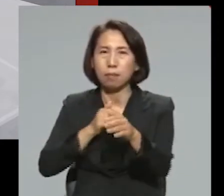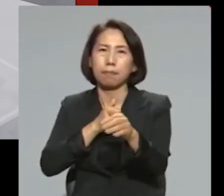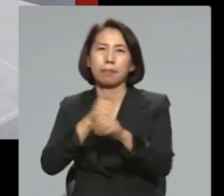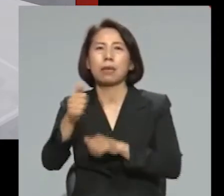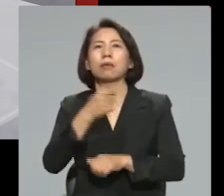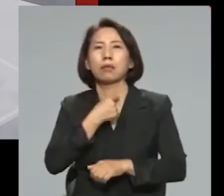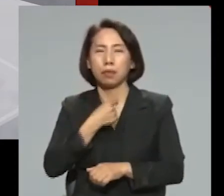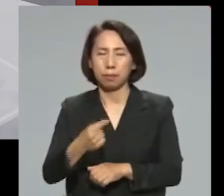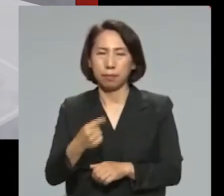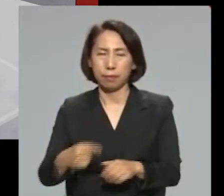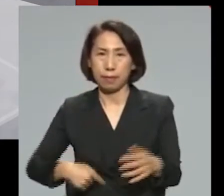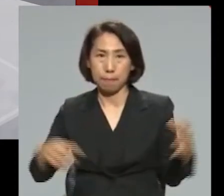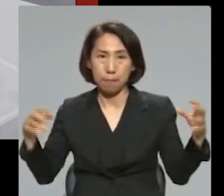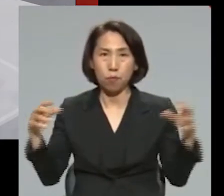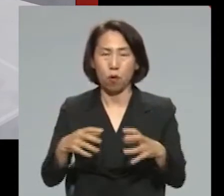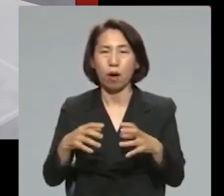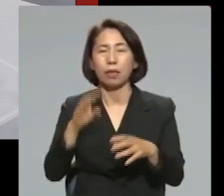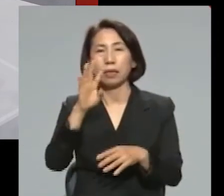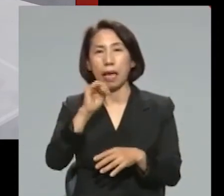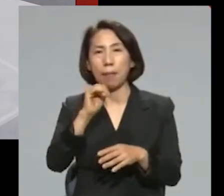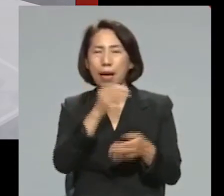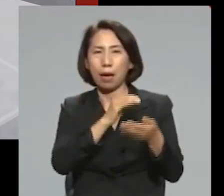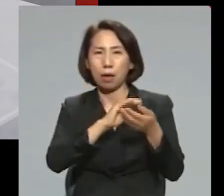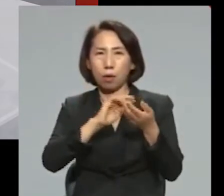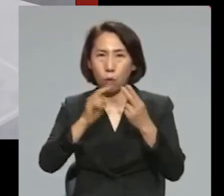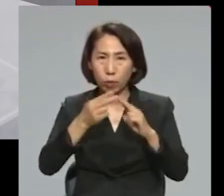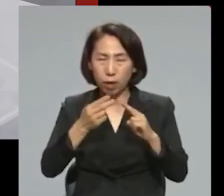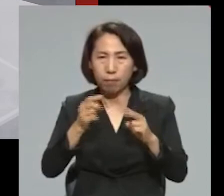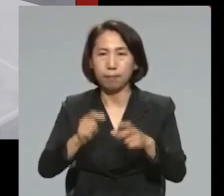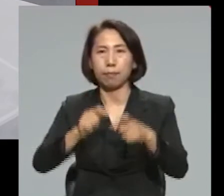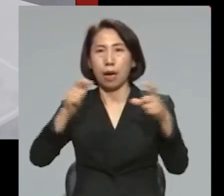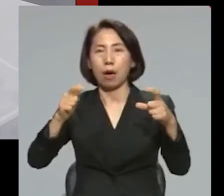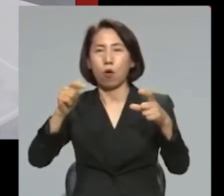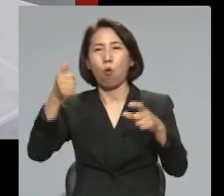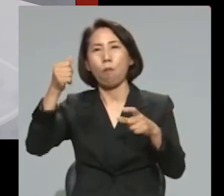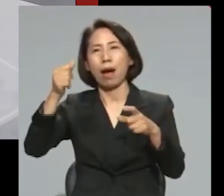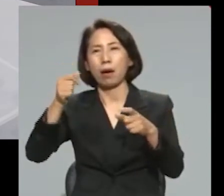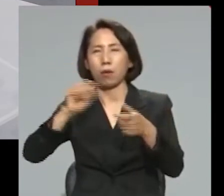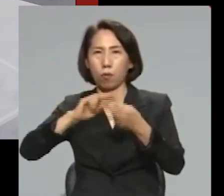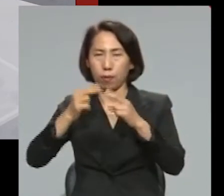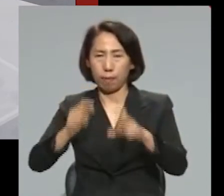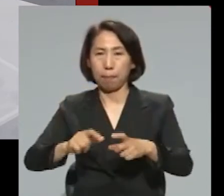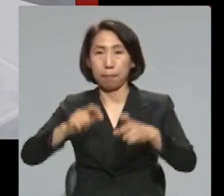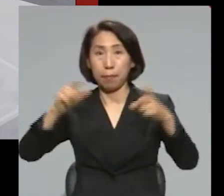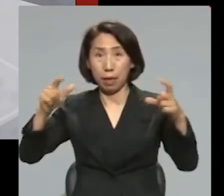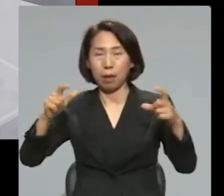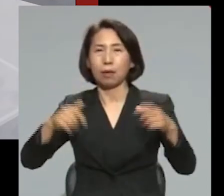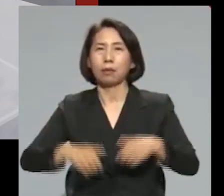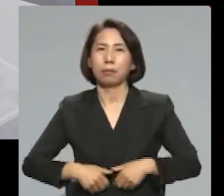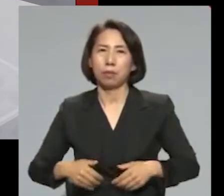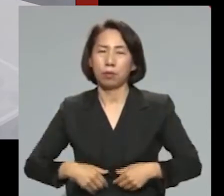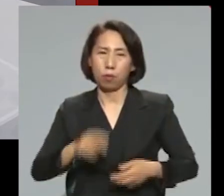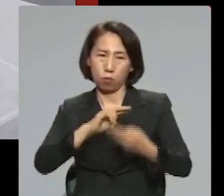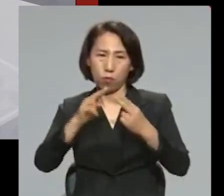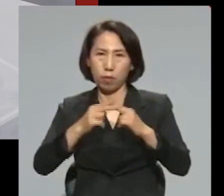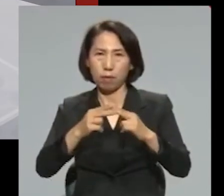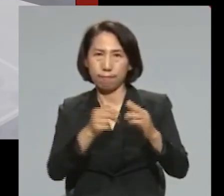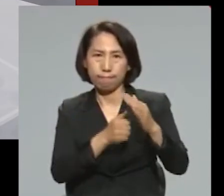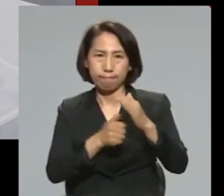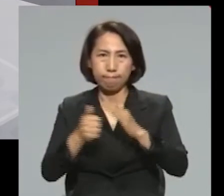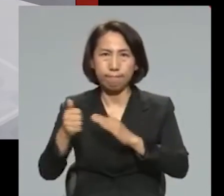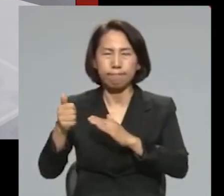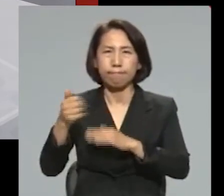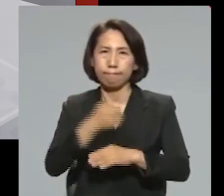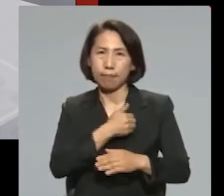힘을 모아서 4만 고령, 5만 고령을 반드시 열어야 합니다. 우리 고령이 희망찬 미래를 열기